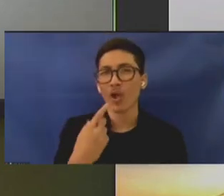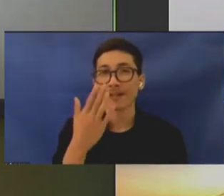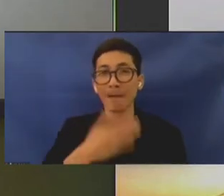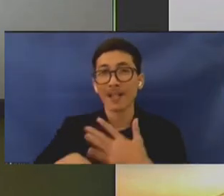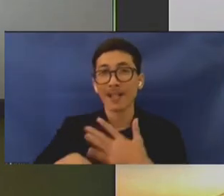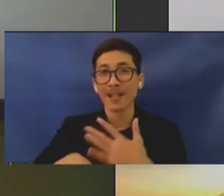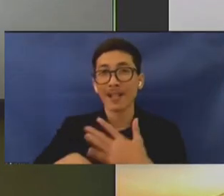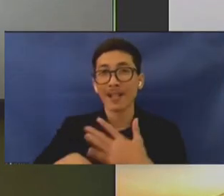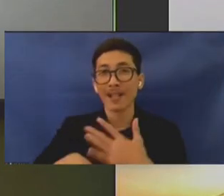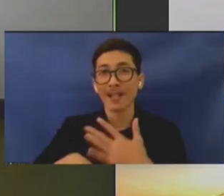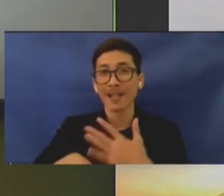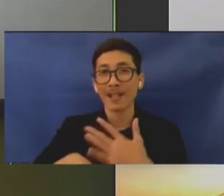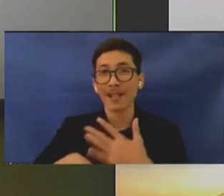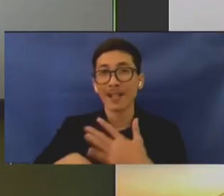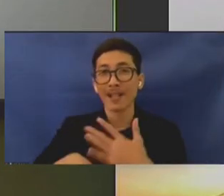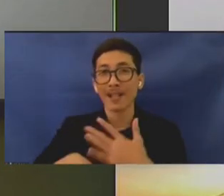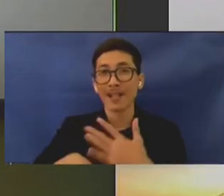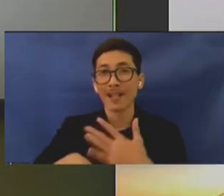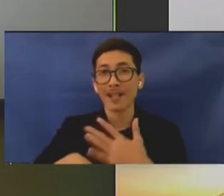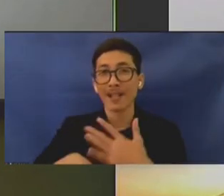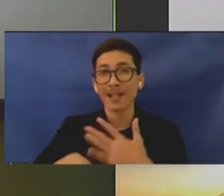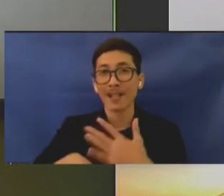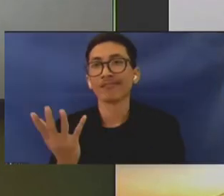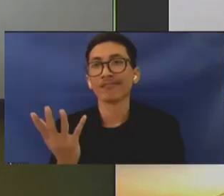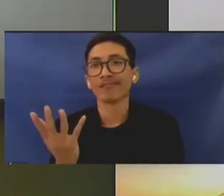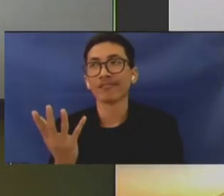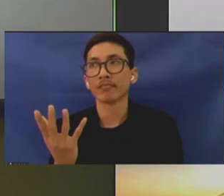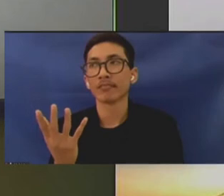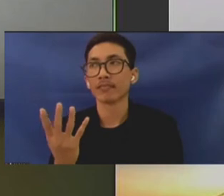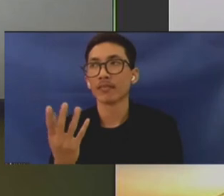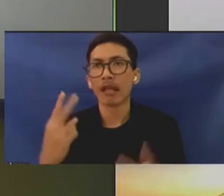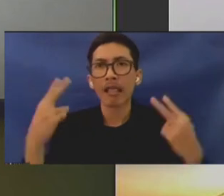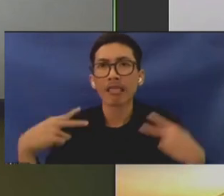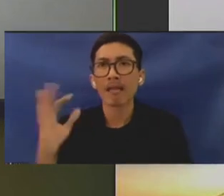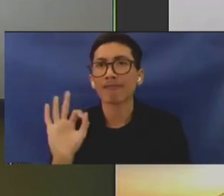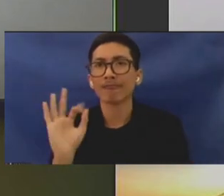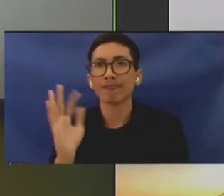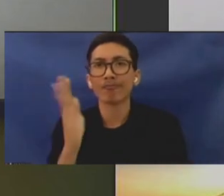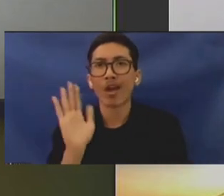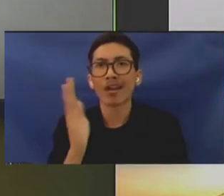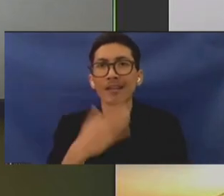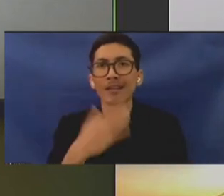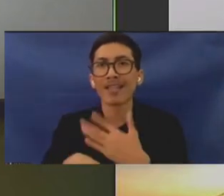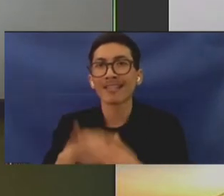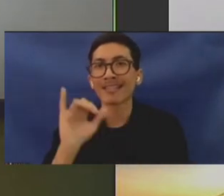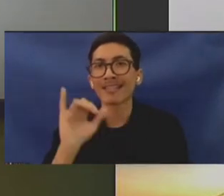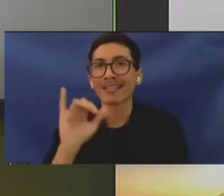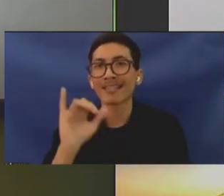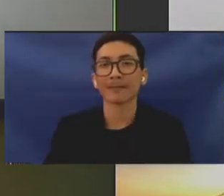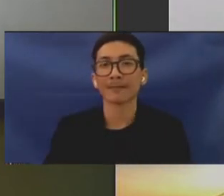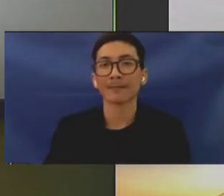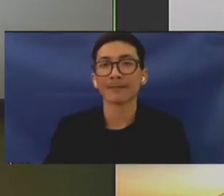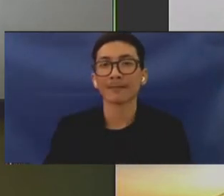memang invisible gitu ya, nggak kelihatan. Di sini itu justru yang menyedihkan adalah gitu, orang-orang malah